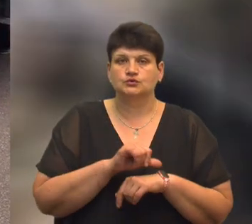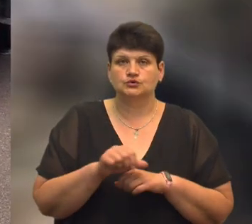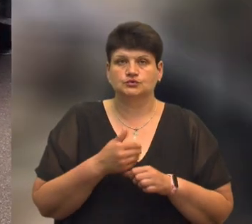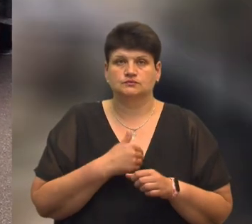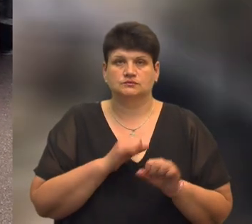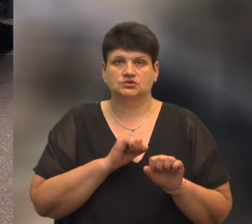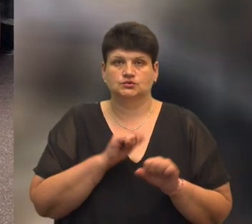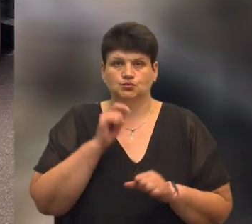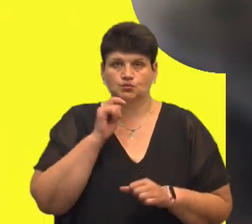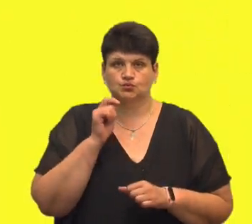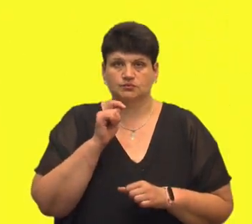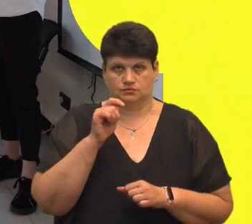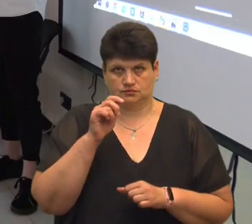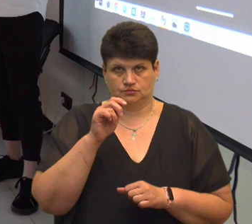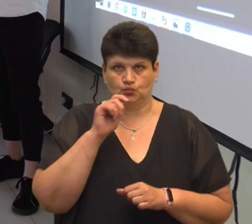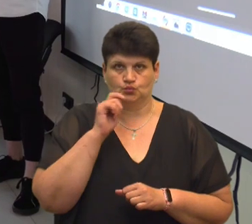батьківщину.